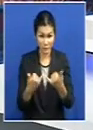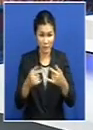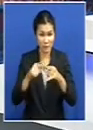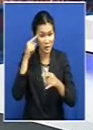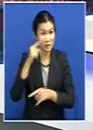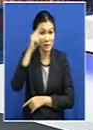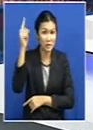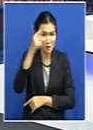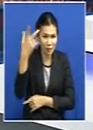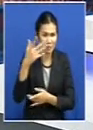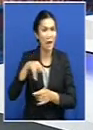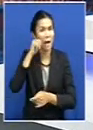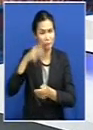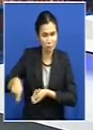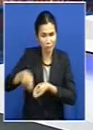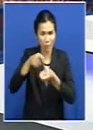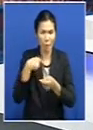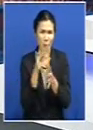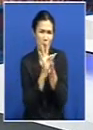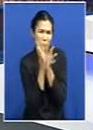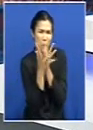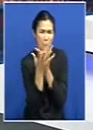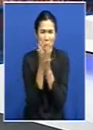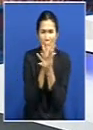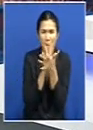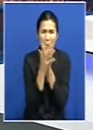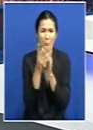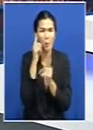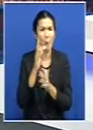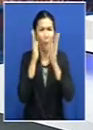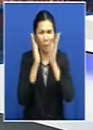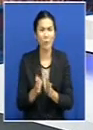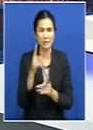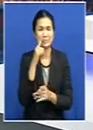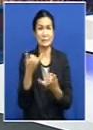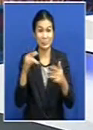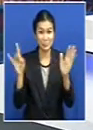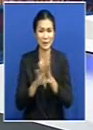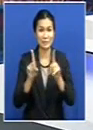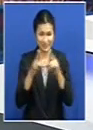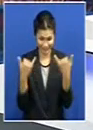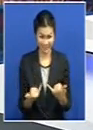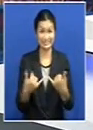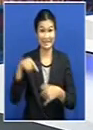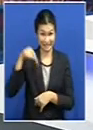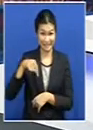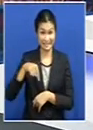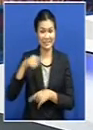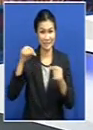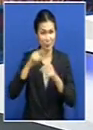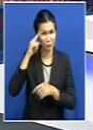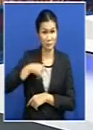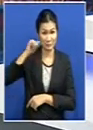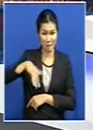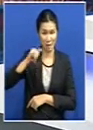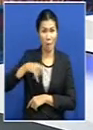แหล่งไปท่องเที่ยวไปเล่นน้ำสมกาแอร์อัจไปด้วยคนแน่นอนต้องทิ้งทวนกันหน่อยค่ะอย่างเช่นที่สยามของเราโคน